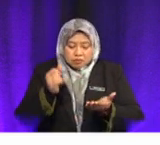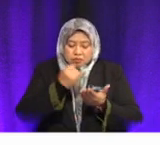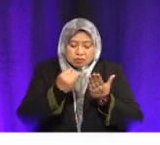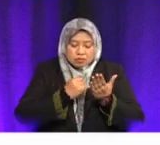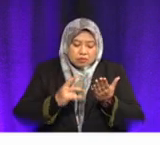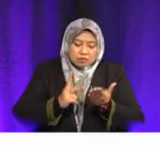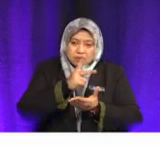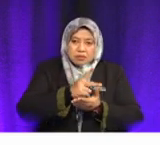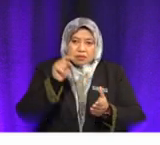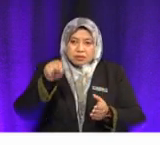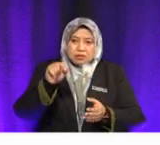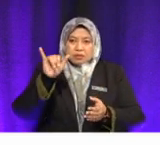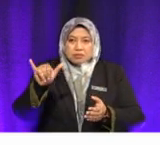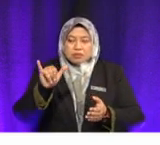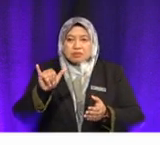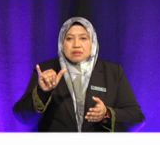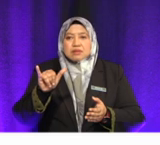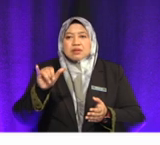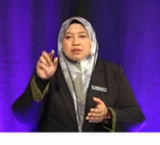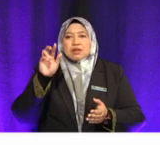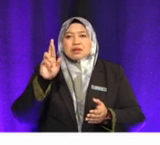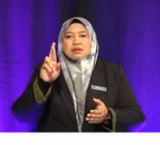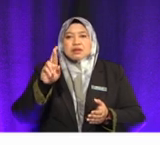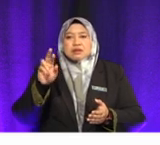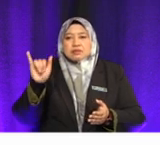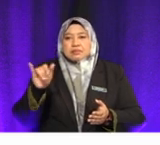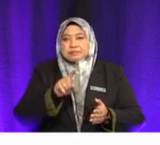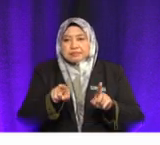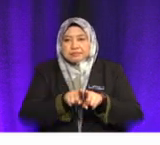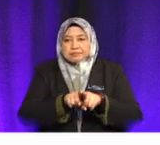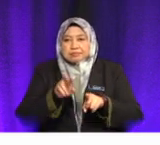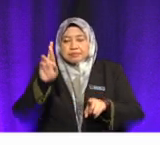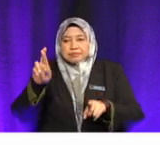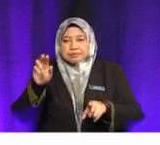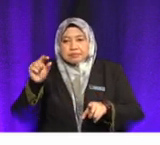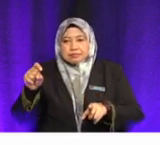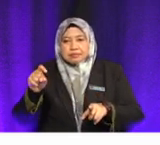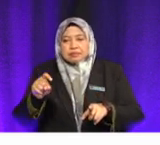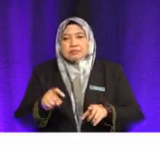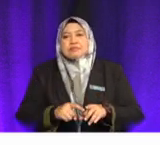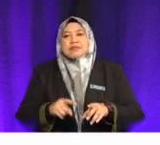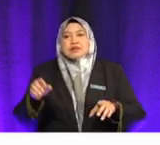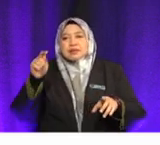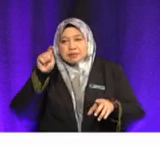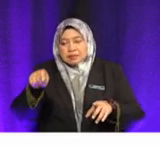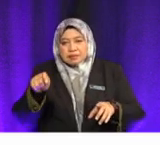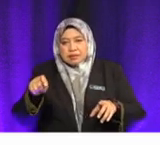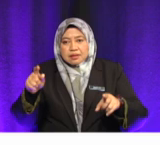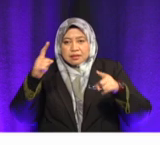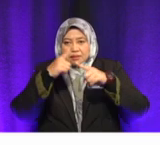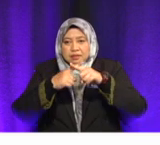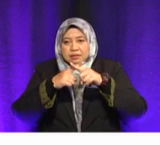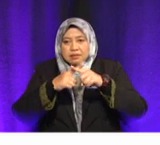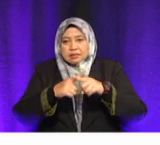RW = rq dan akhir sekali kita tandakan simbol pangkal semua titik persilangan bagi